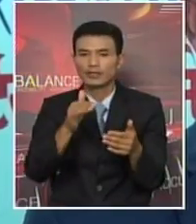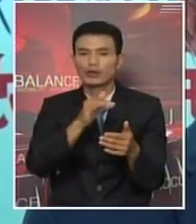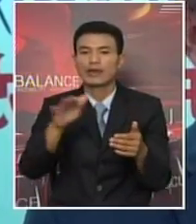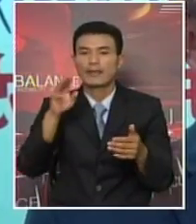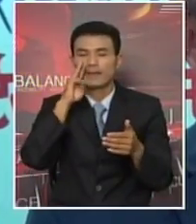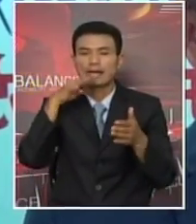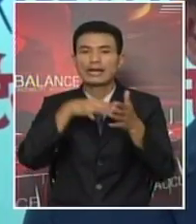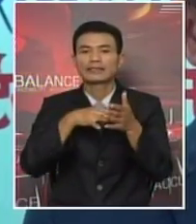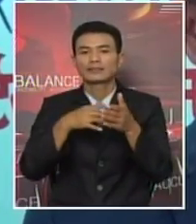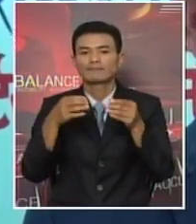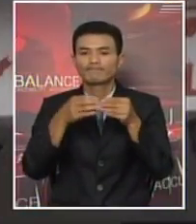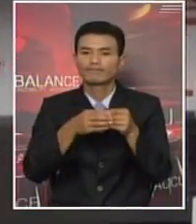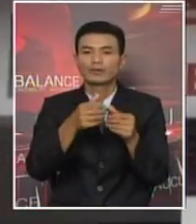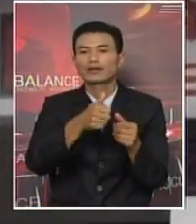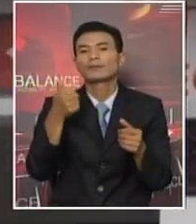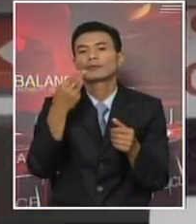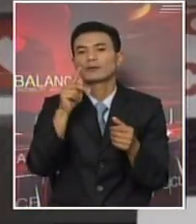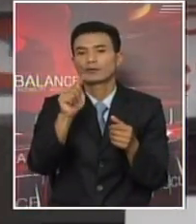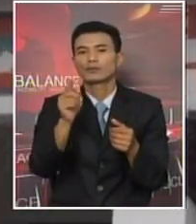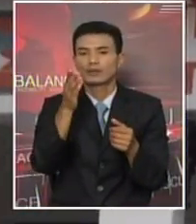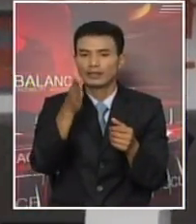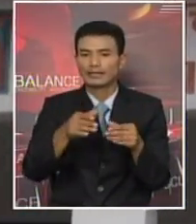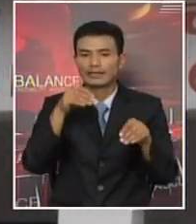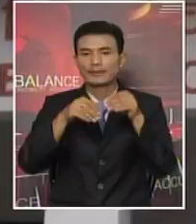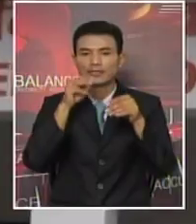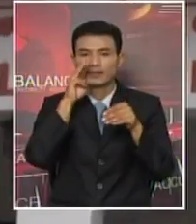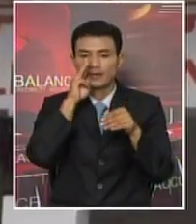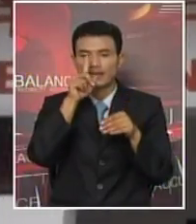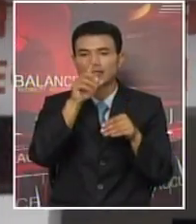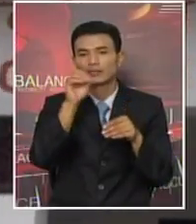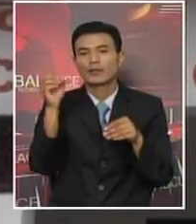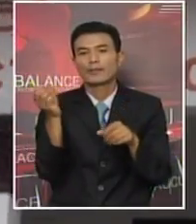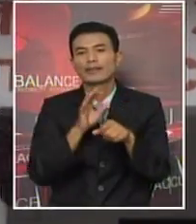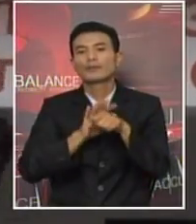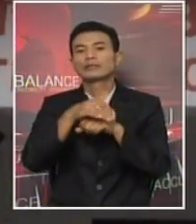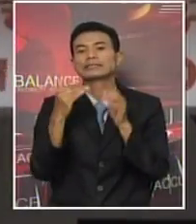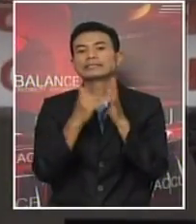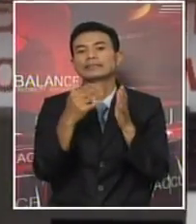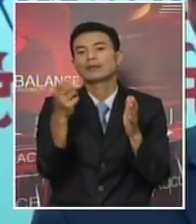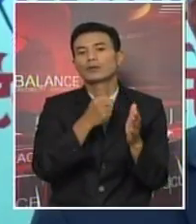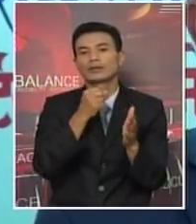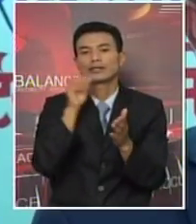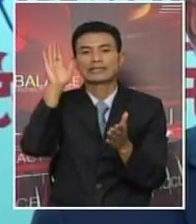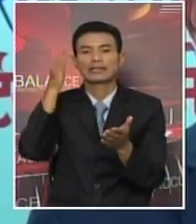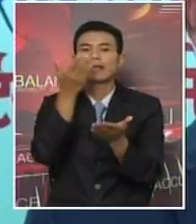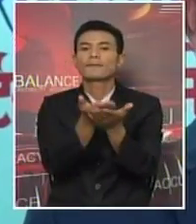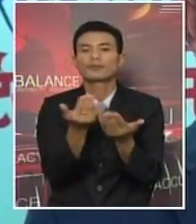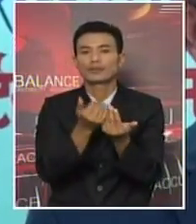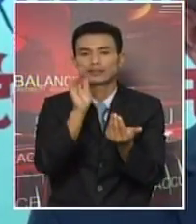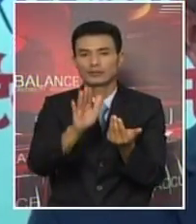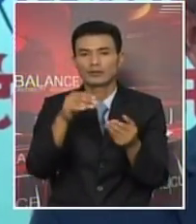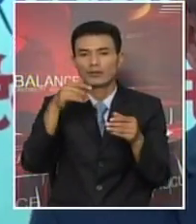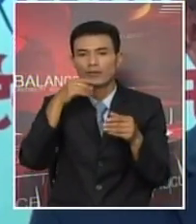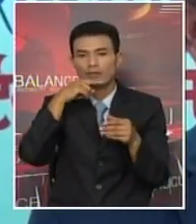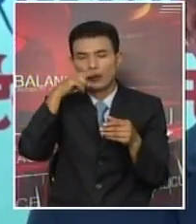काङ्ग्रेसको पकड राम्रो भएकाले निर्वाचनमा 100 भन्दा बढी सिट ल्याउने दावी गरेका छन्। उनले माओवादी